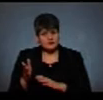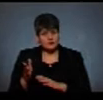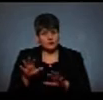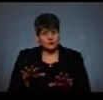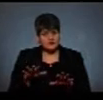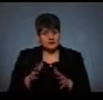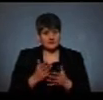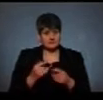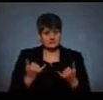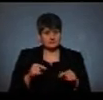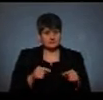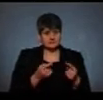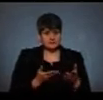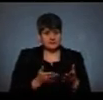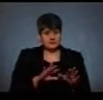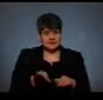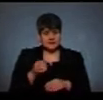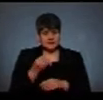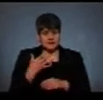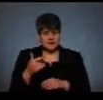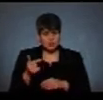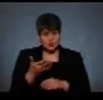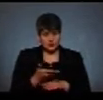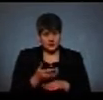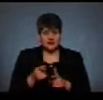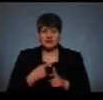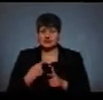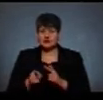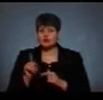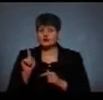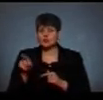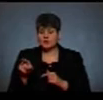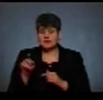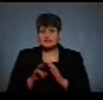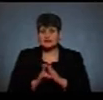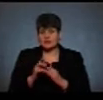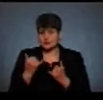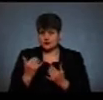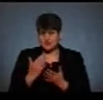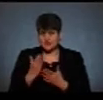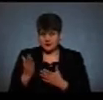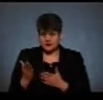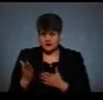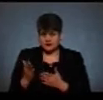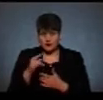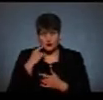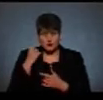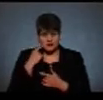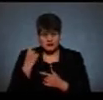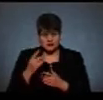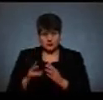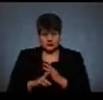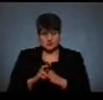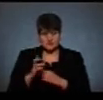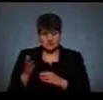яка утворилася після 15 грудня, чи до такої церкви, яка в нас сьогодні є, ну, до російської церкви,